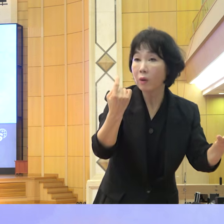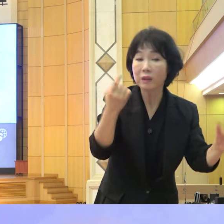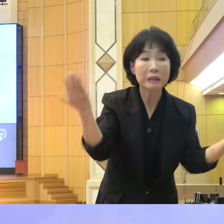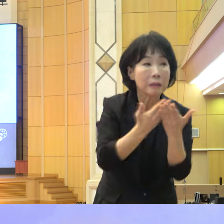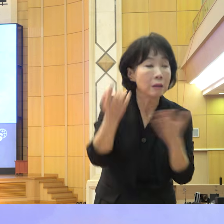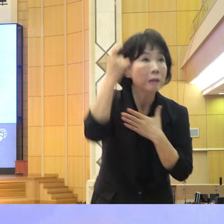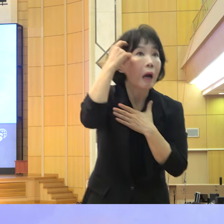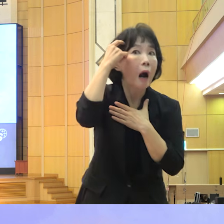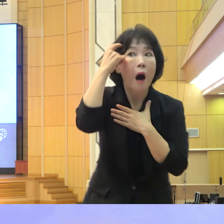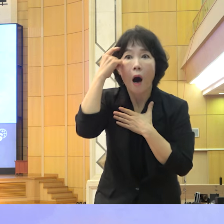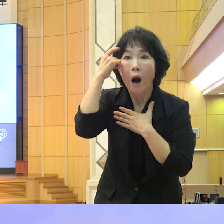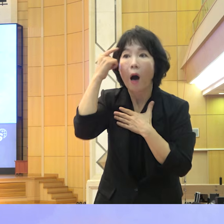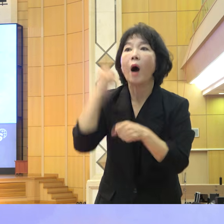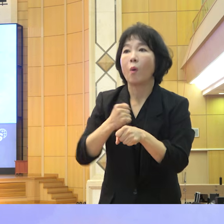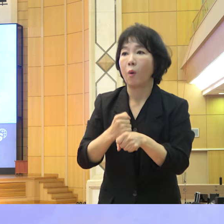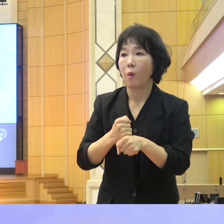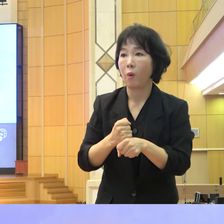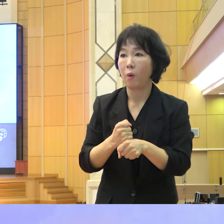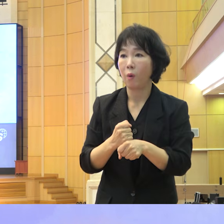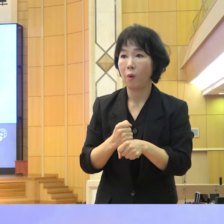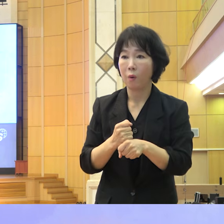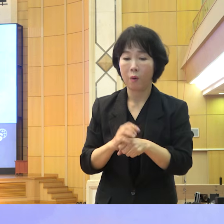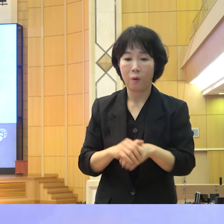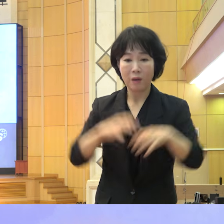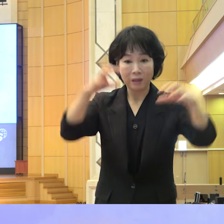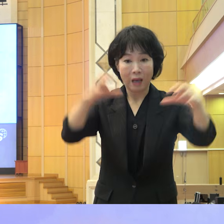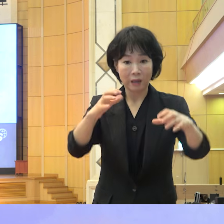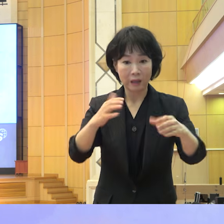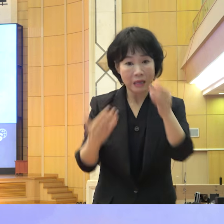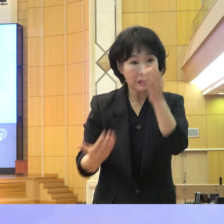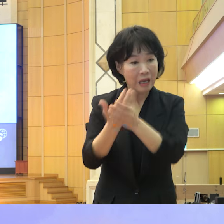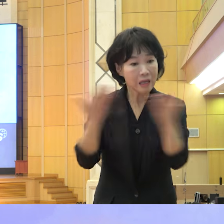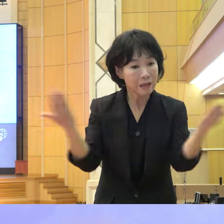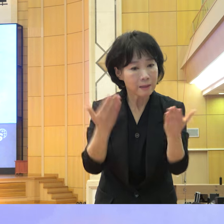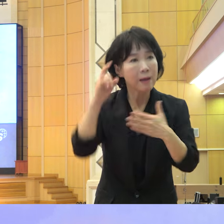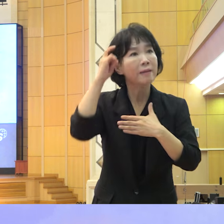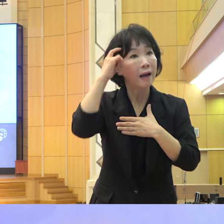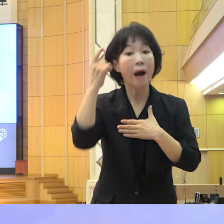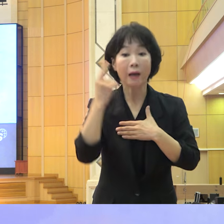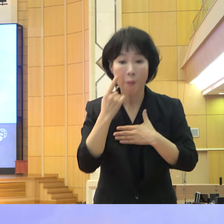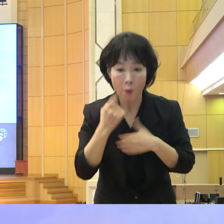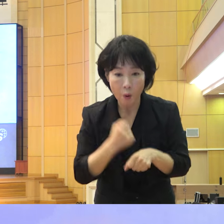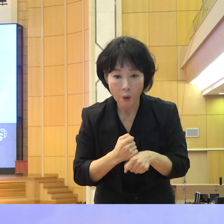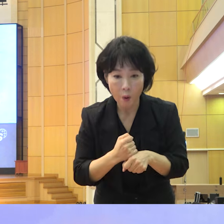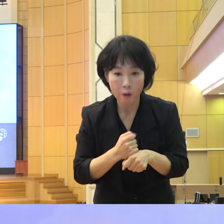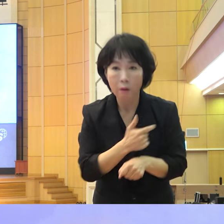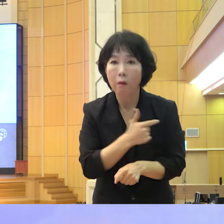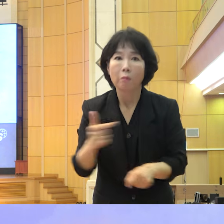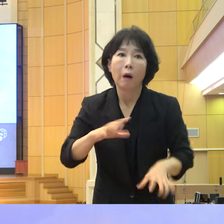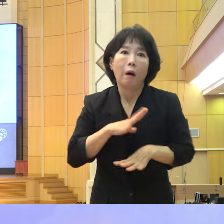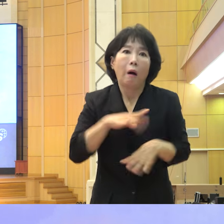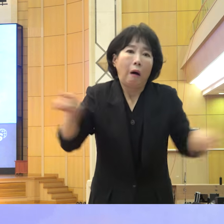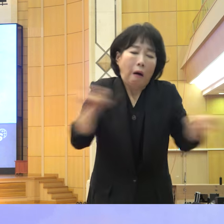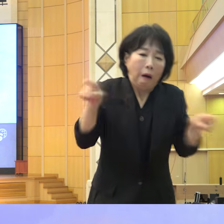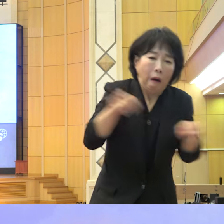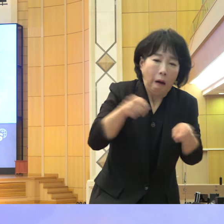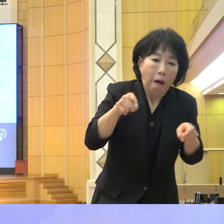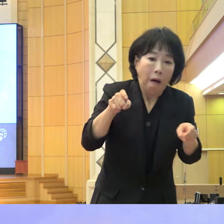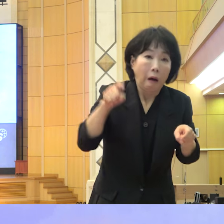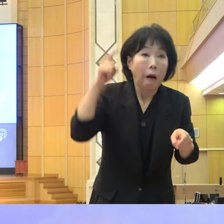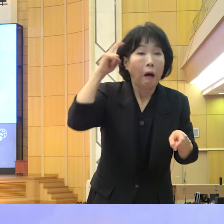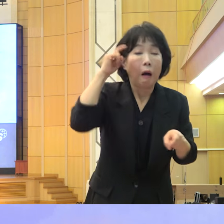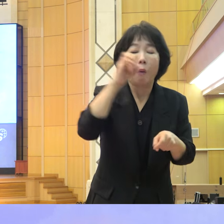모든 사람들이 세상에 일어날 일들을 생각하고 무서워함으로